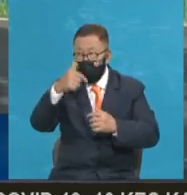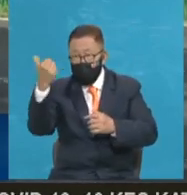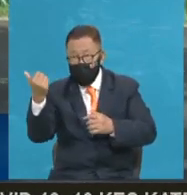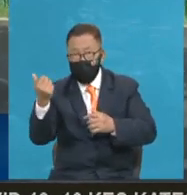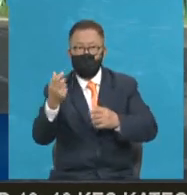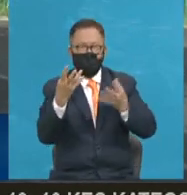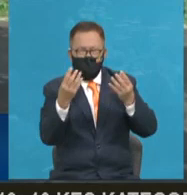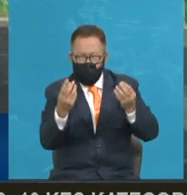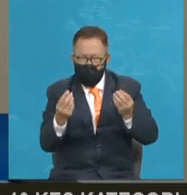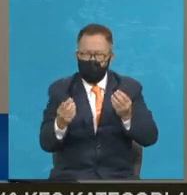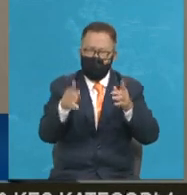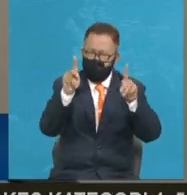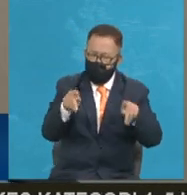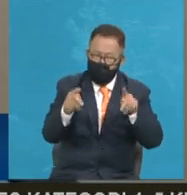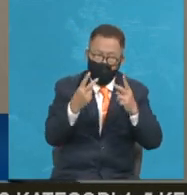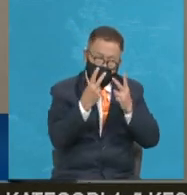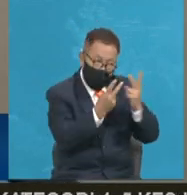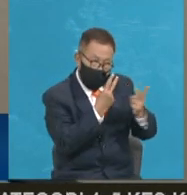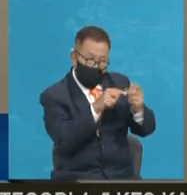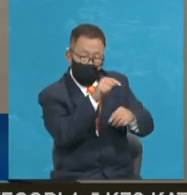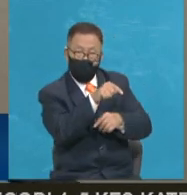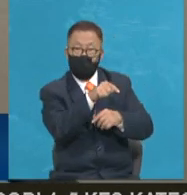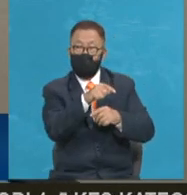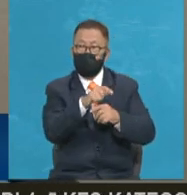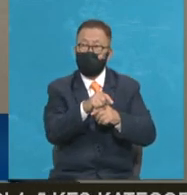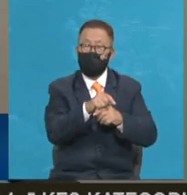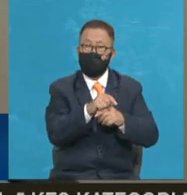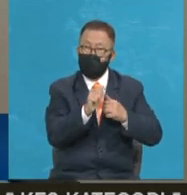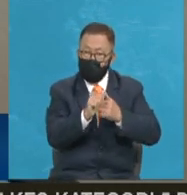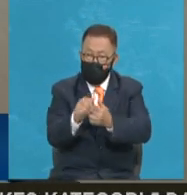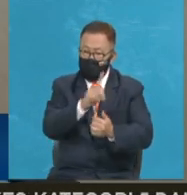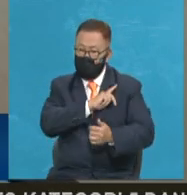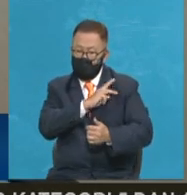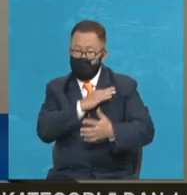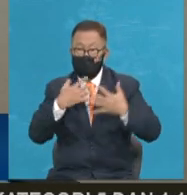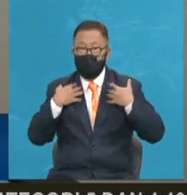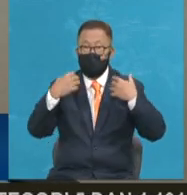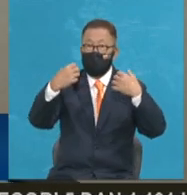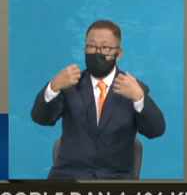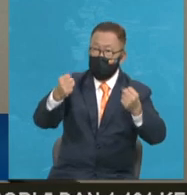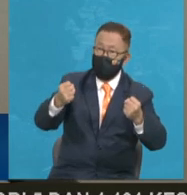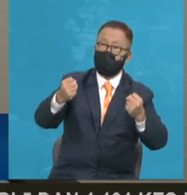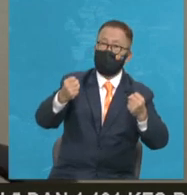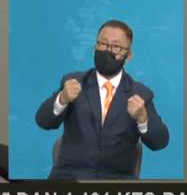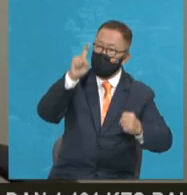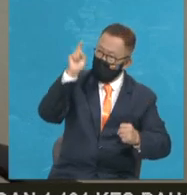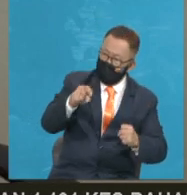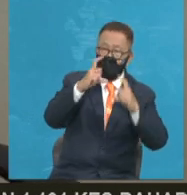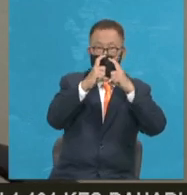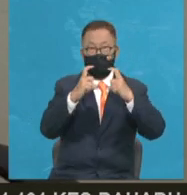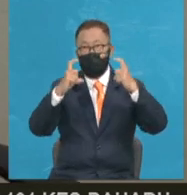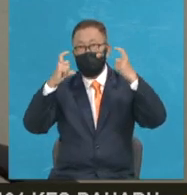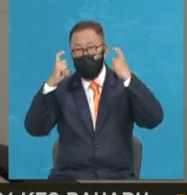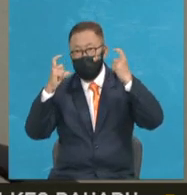menjaga shopee-shopee yang telah ditetapkan oleh Kementerian Kesehatan air itu seperti biasa memakai Mas